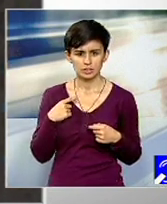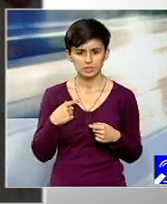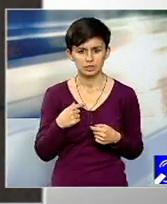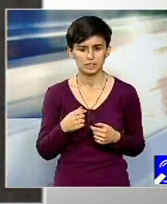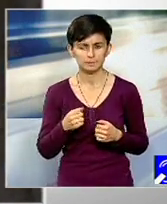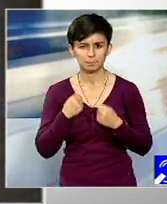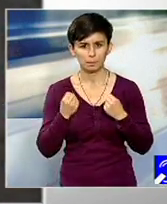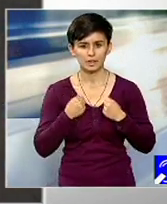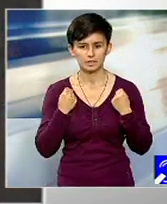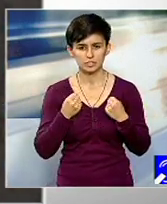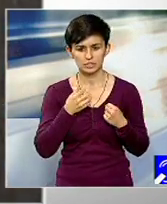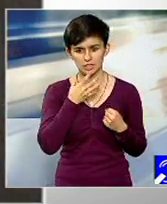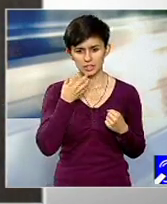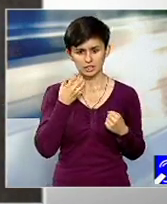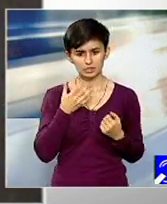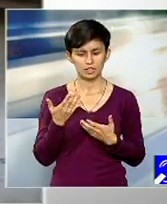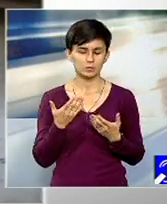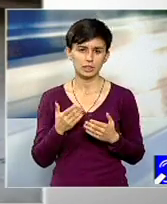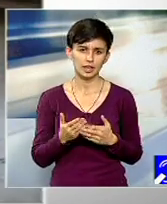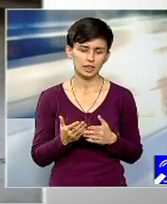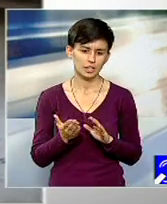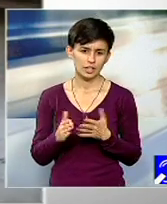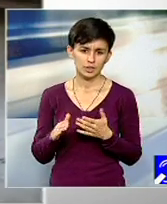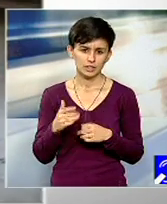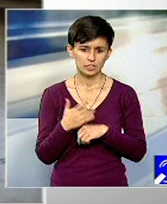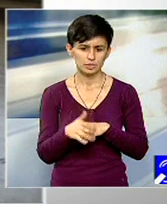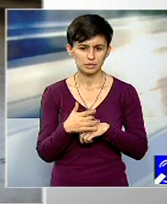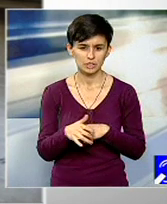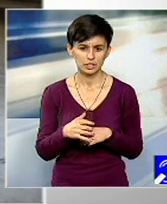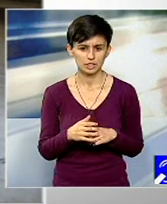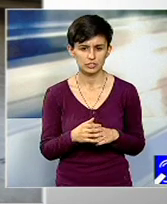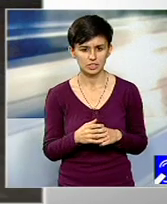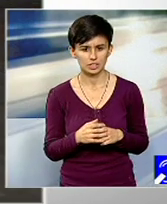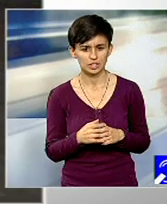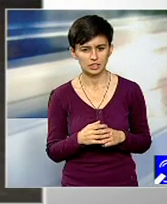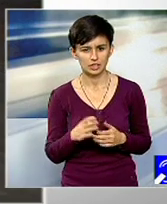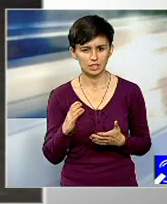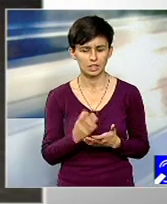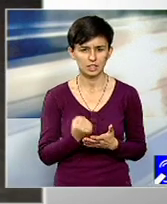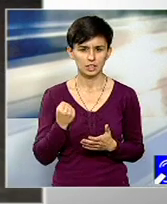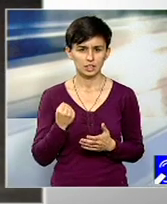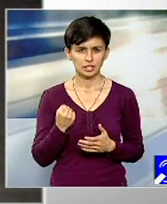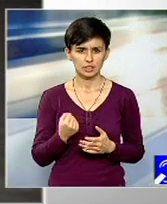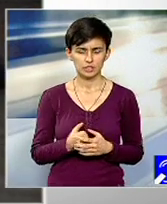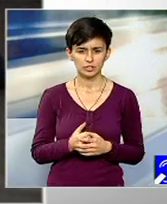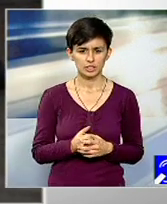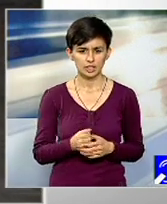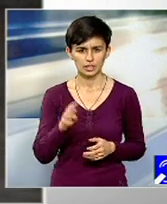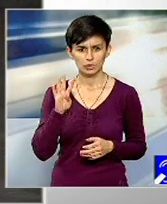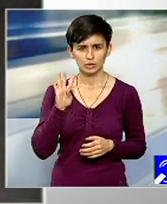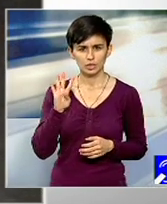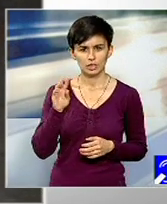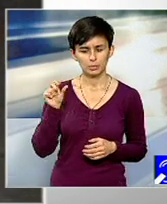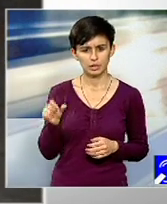iată, încep și pasele, să le spunem așa, nu, sau încercările de a-i învinge pe cei din echipa adversă. Sunt 4 sportivi, Călin,